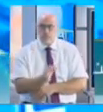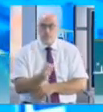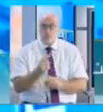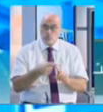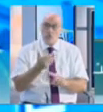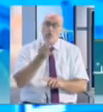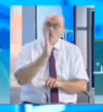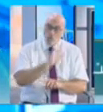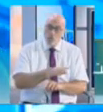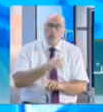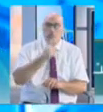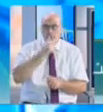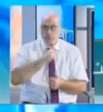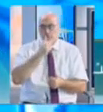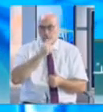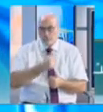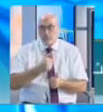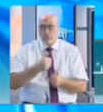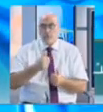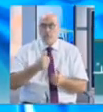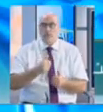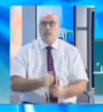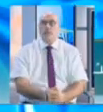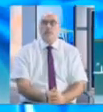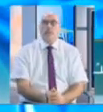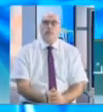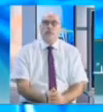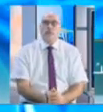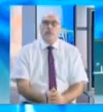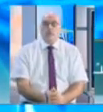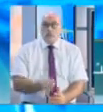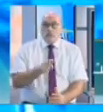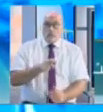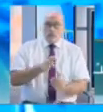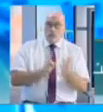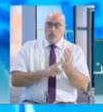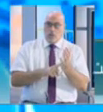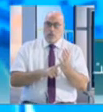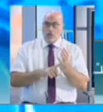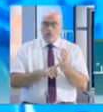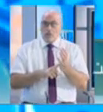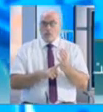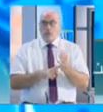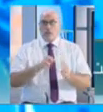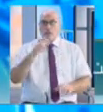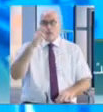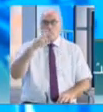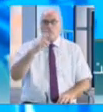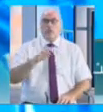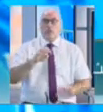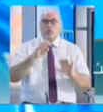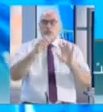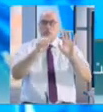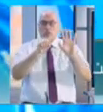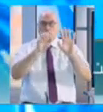أشخاص وإحداث جروح وعاهات مستديمة. الأفعال المنصوص والمعاقب عليها بالمواد 396